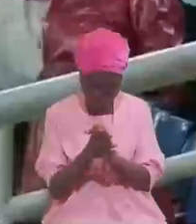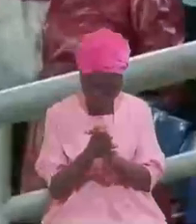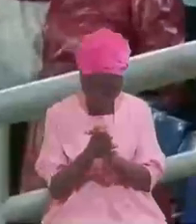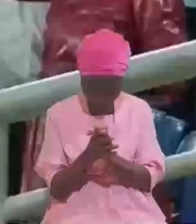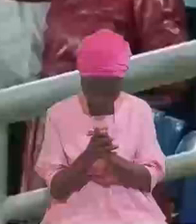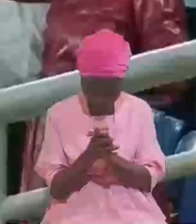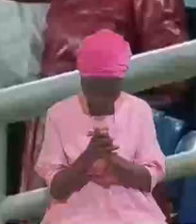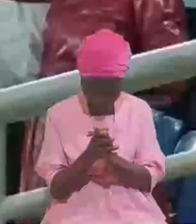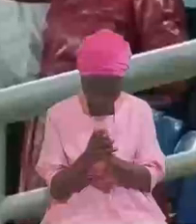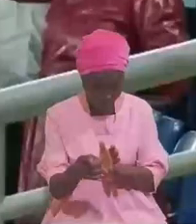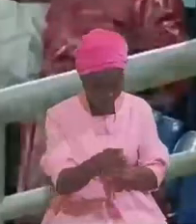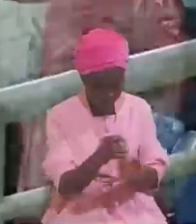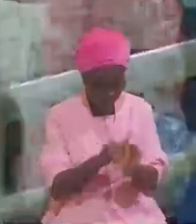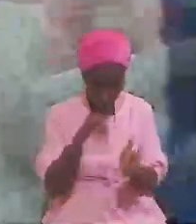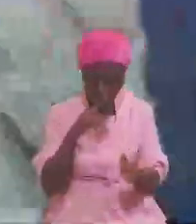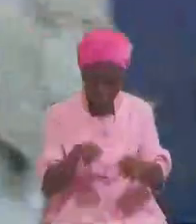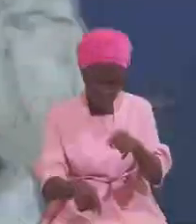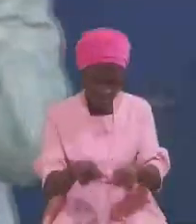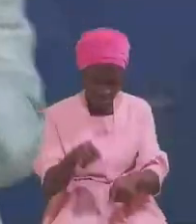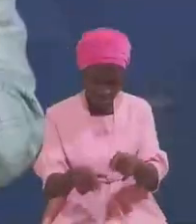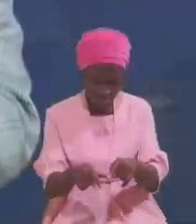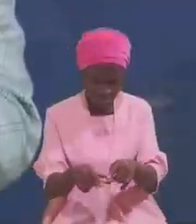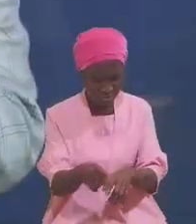Ceux qui sont paralysés, ceux qui sont